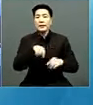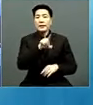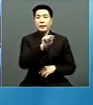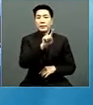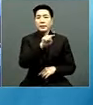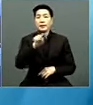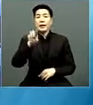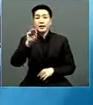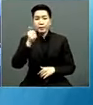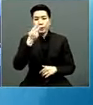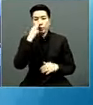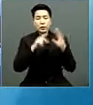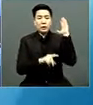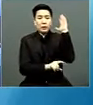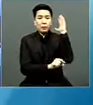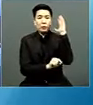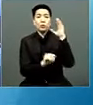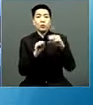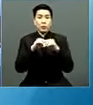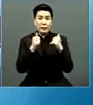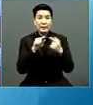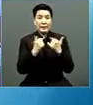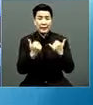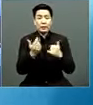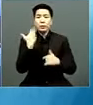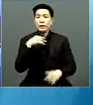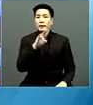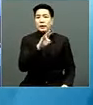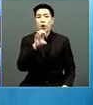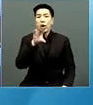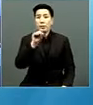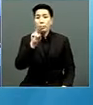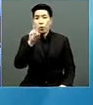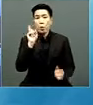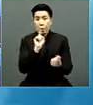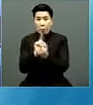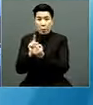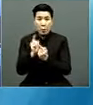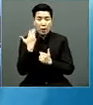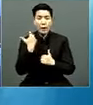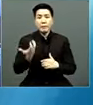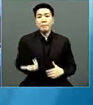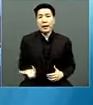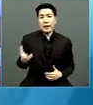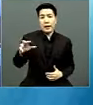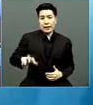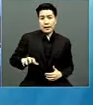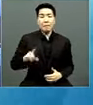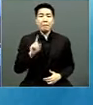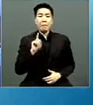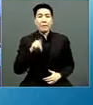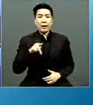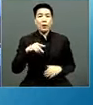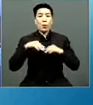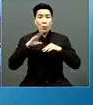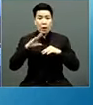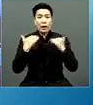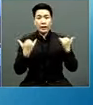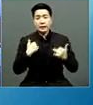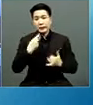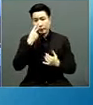นะครับก็จะพบว่าสิงคโปร์อยู่ในนี้นะครับเมื่อวานนี้752รายนะครับบังคลาเทศอยู่ที่1,000กว่าอันนี้เริ่มเพิ่มขึ้นม